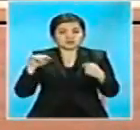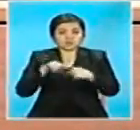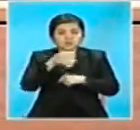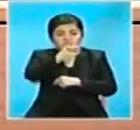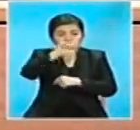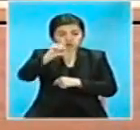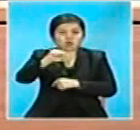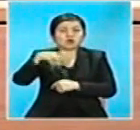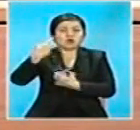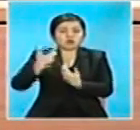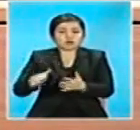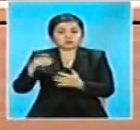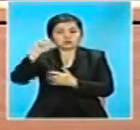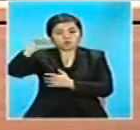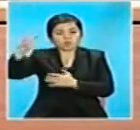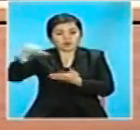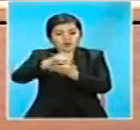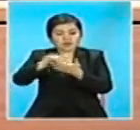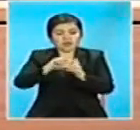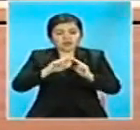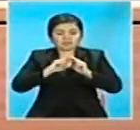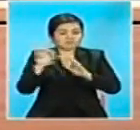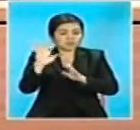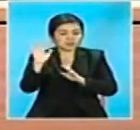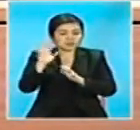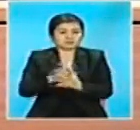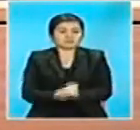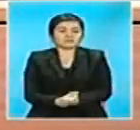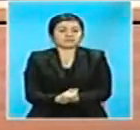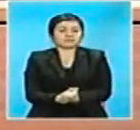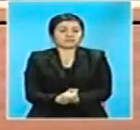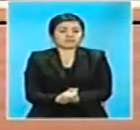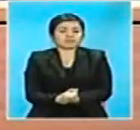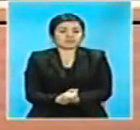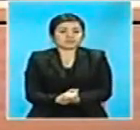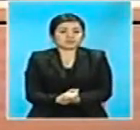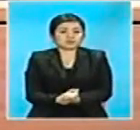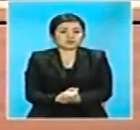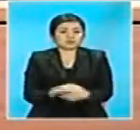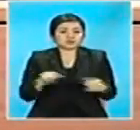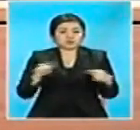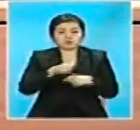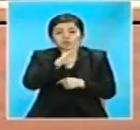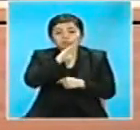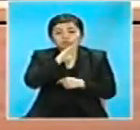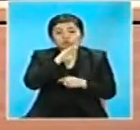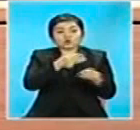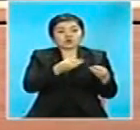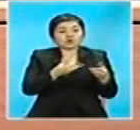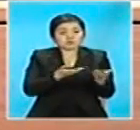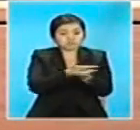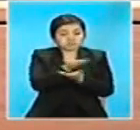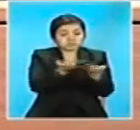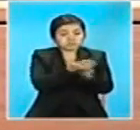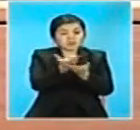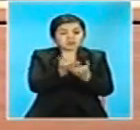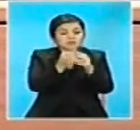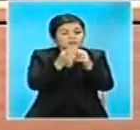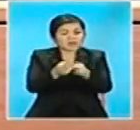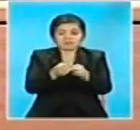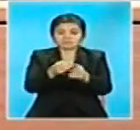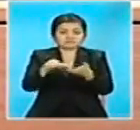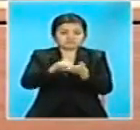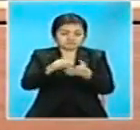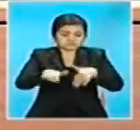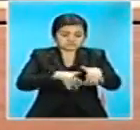รือวุฒิสภาเพราะว่าถ้าเราแก้เองเนี่ยนะครับก็จะไม่ได้รับการยอมรับจากประชาชนทั่วไปนะครับ